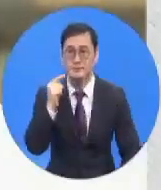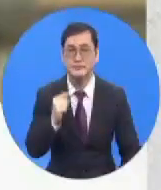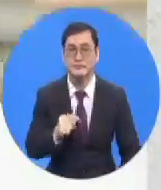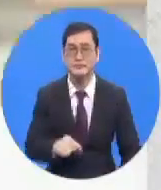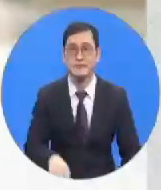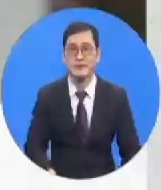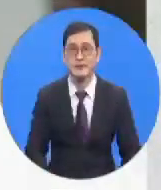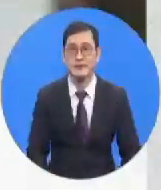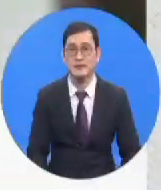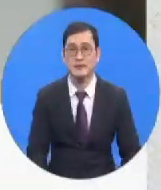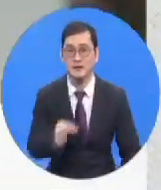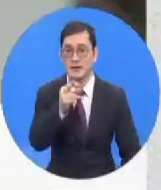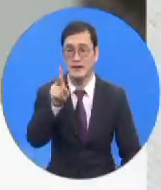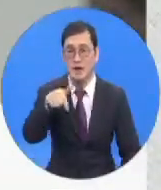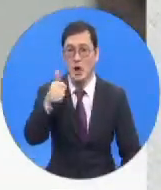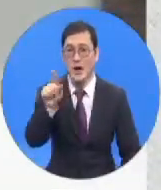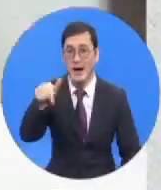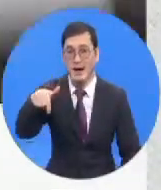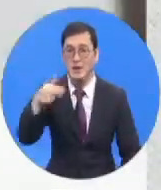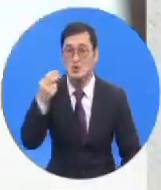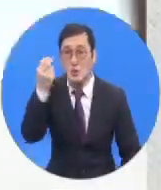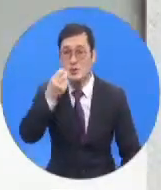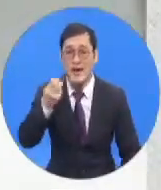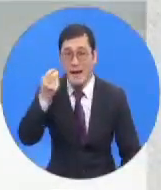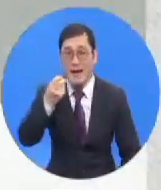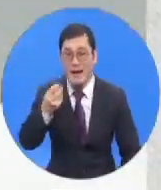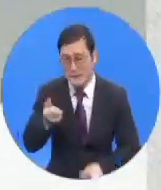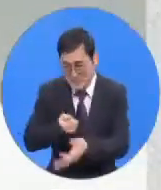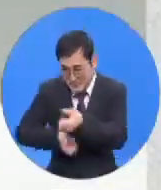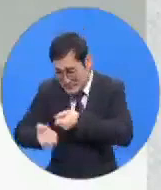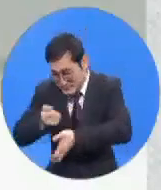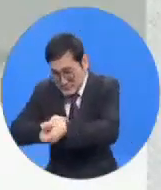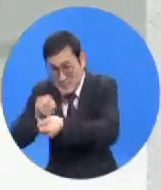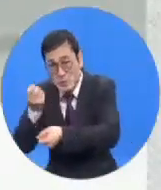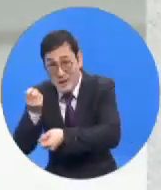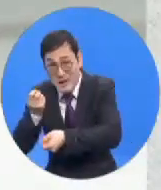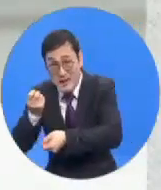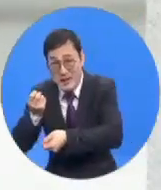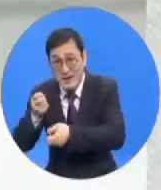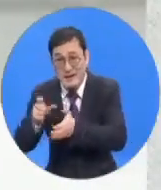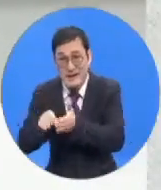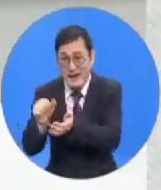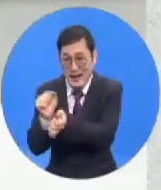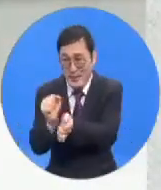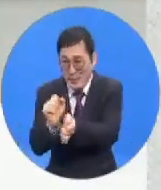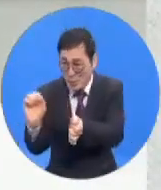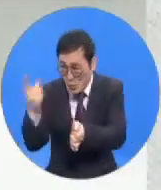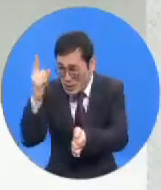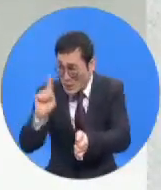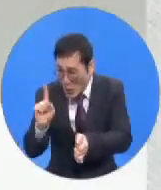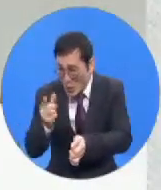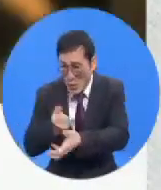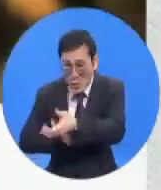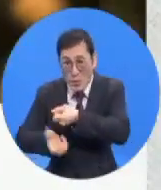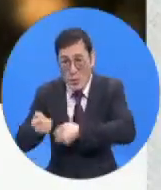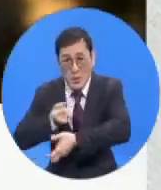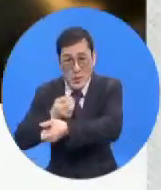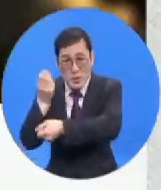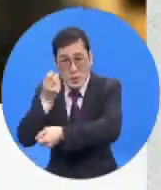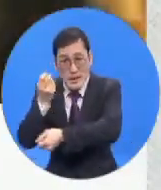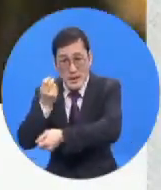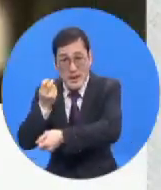그 법 자체에 규정이 되어 있는데 어떤 식으로 규정이 되어 있냐면 감염병의 원인을 규명하기 위해서 하는